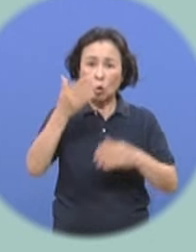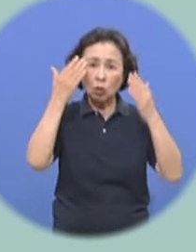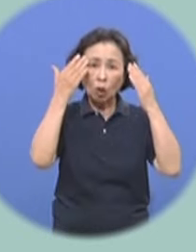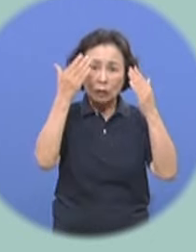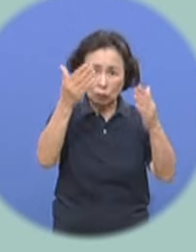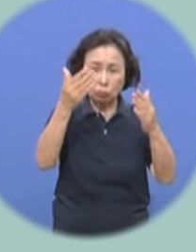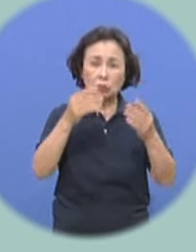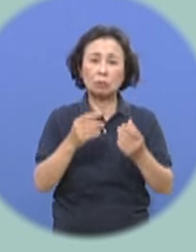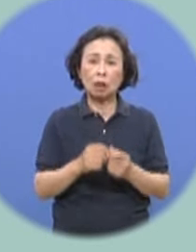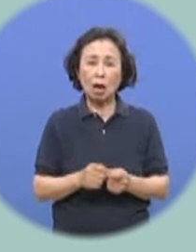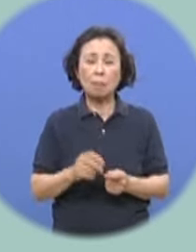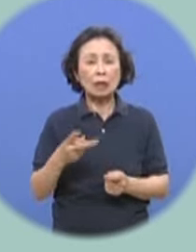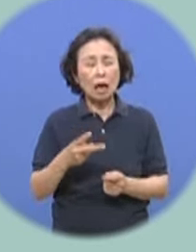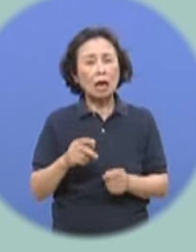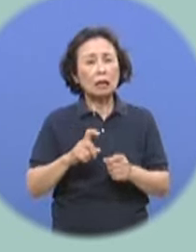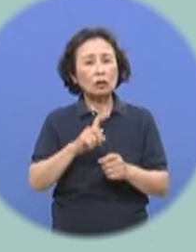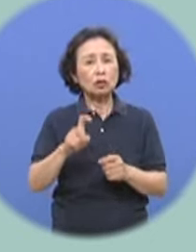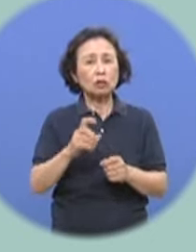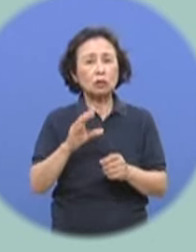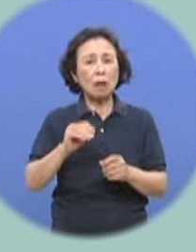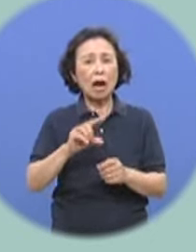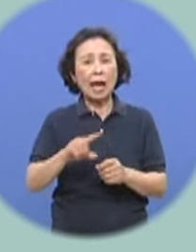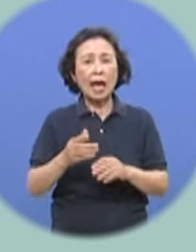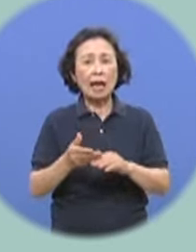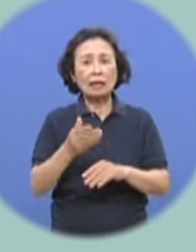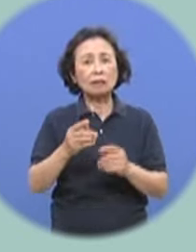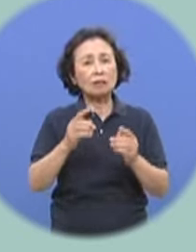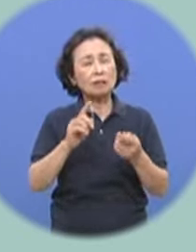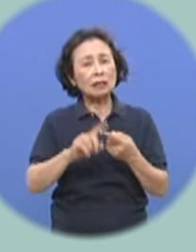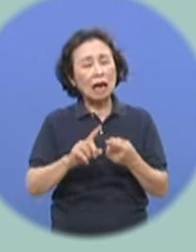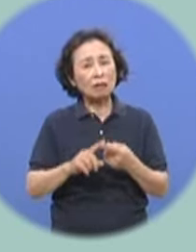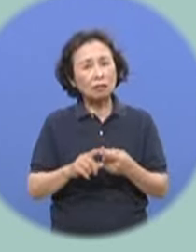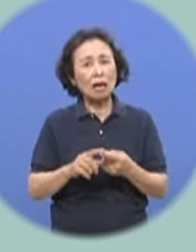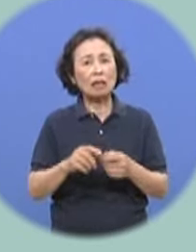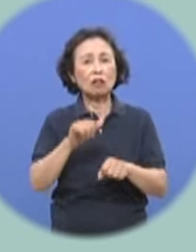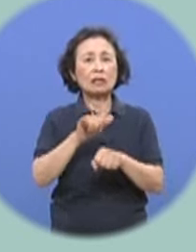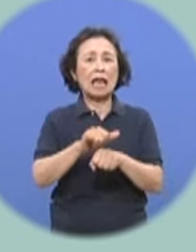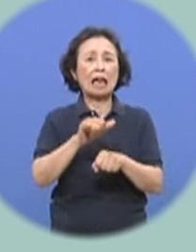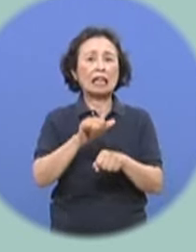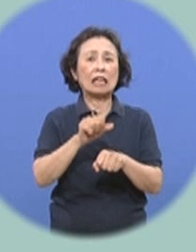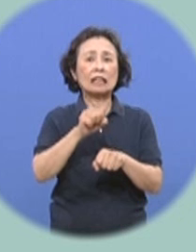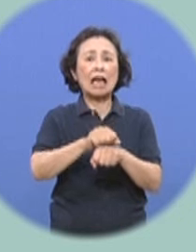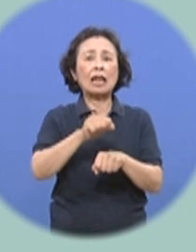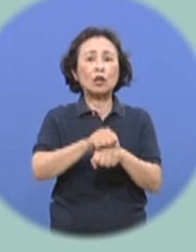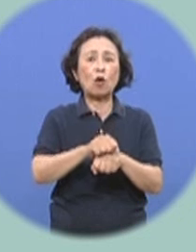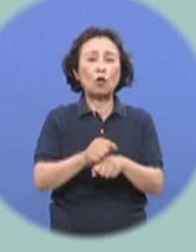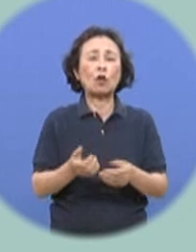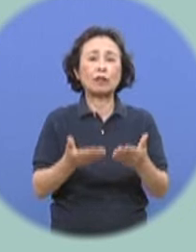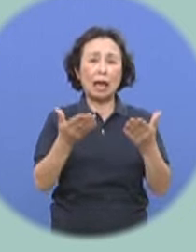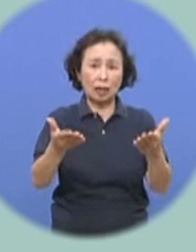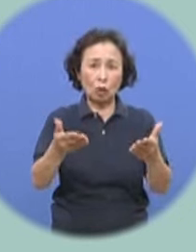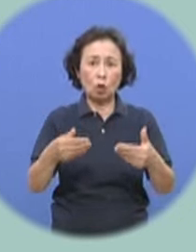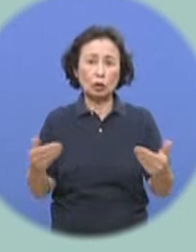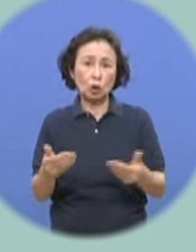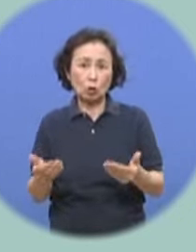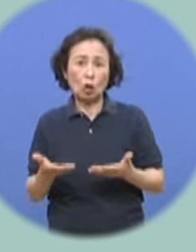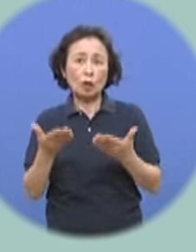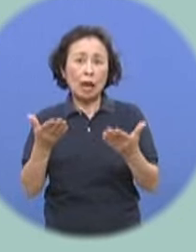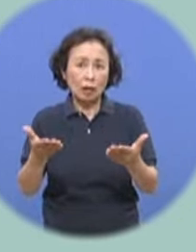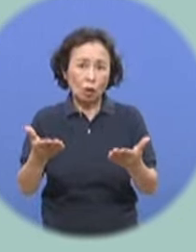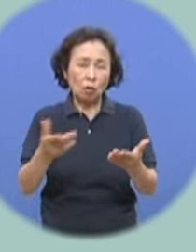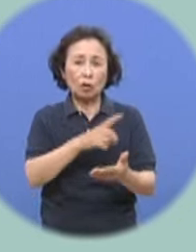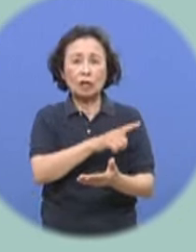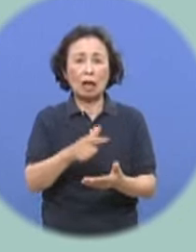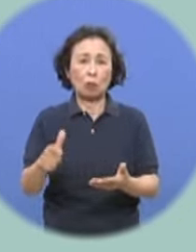間10万円相当以上の食材、役務の提供、それに相当する具体的な支援を提供いただく